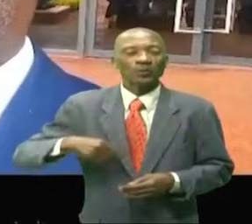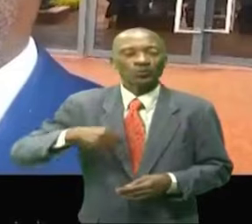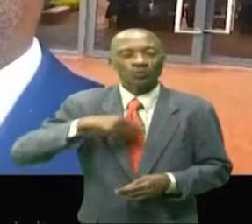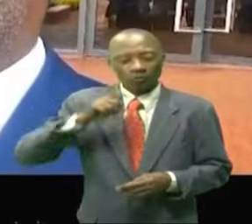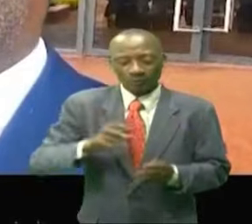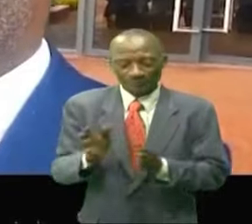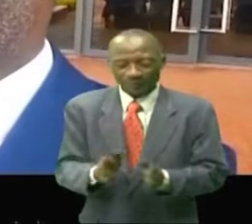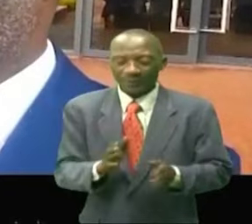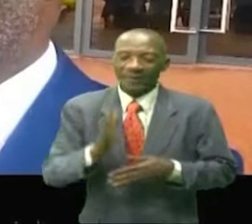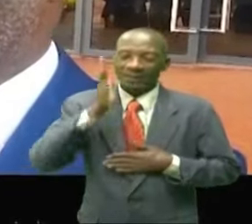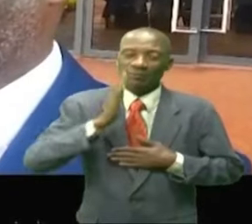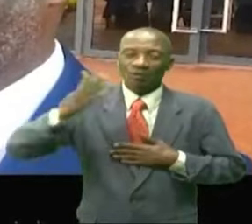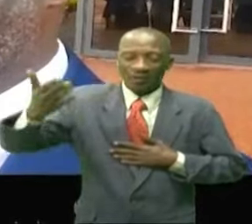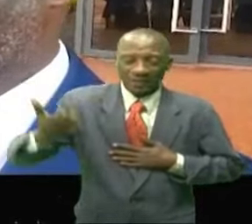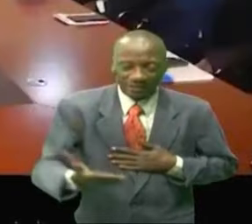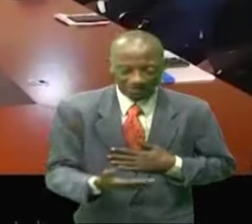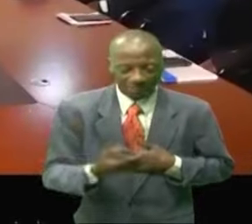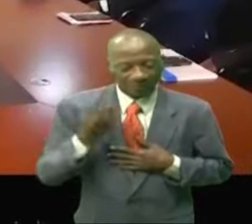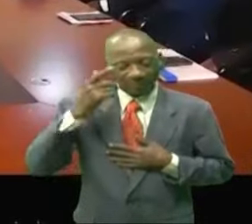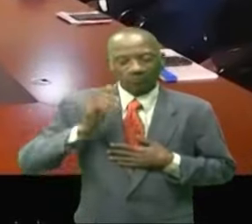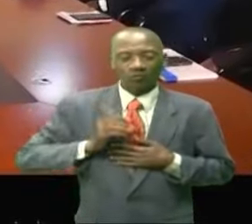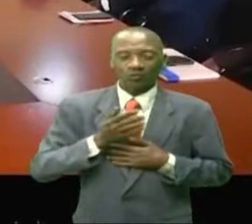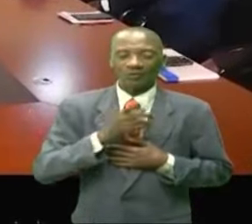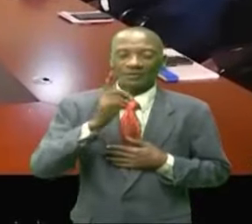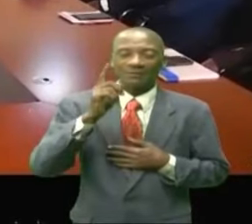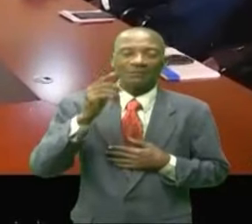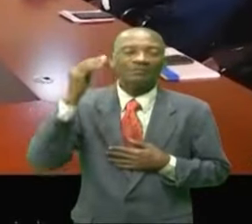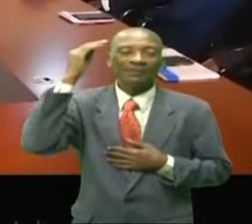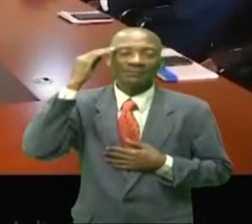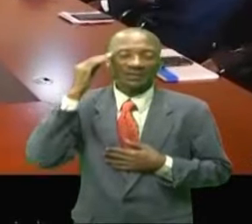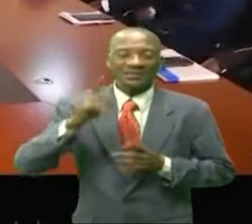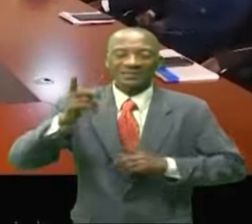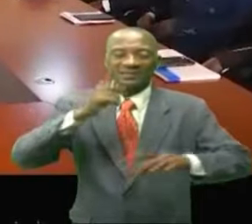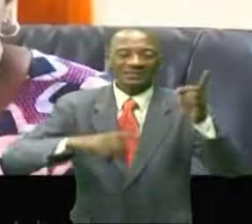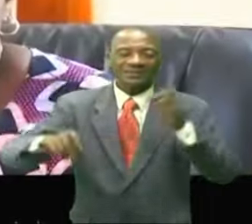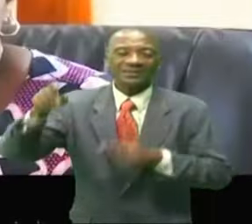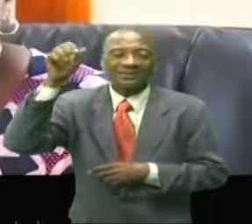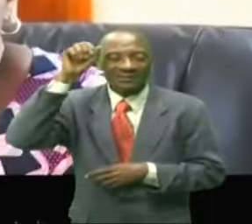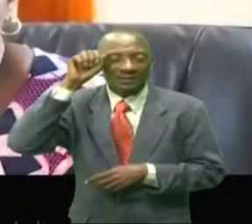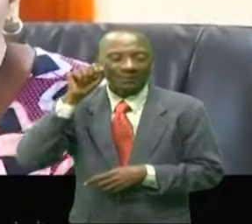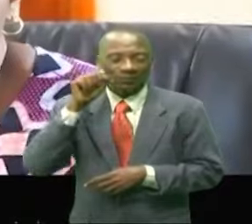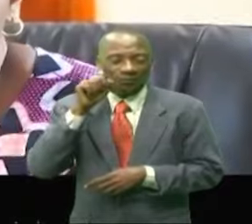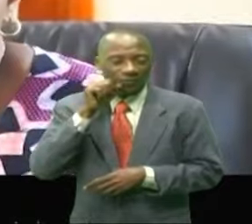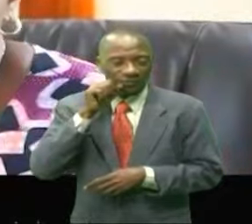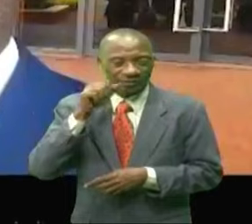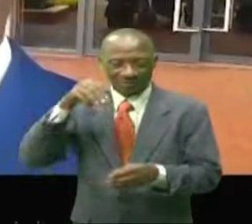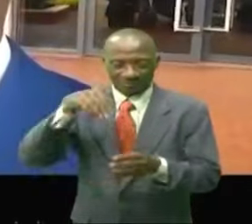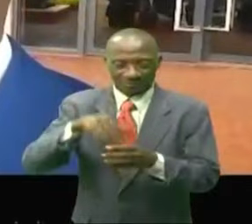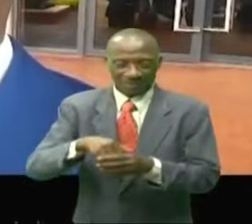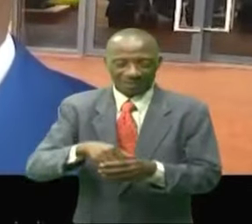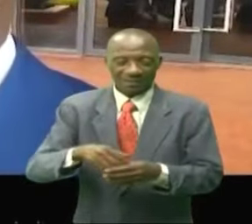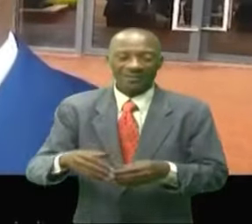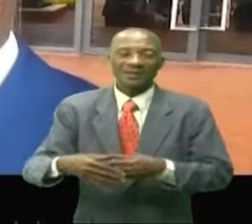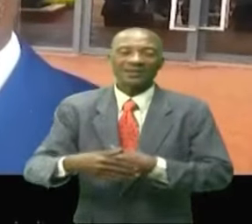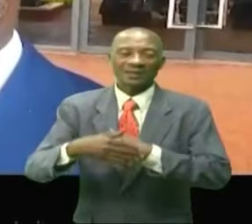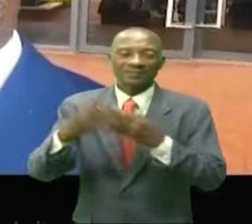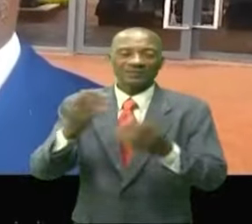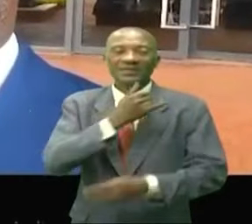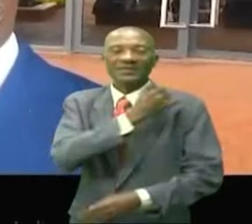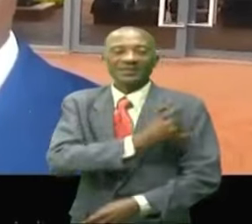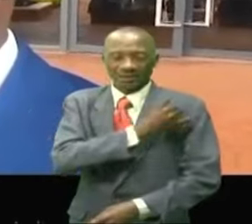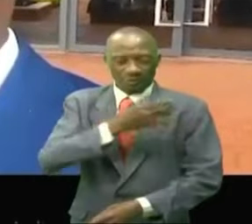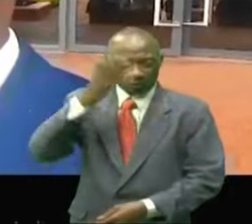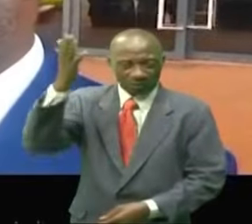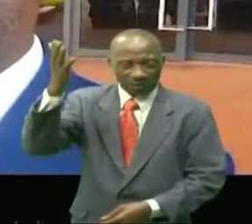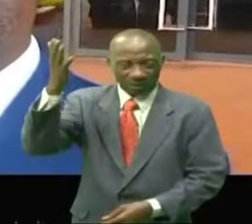ministre soit tout à fait à l'africain, ça signifie un accueil chaleureux. Au-delà de cela, il a aussi été question pour le chef de division